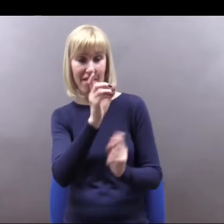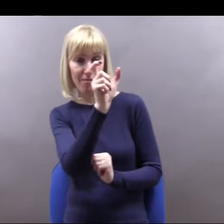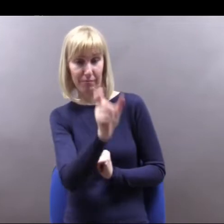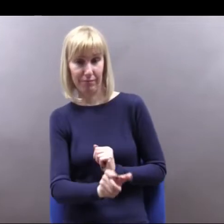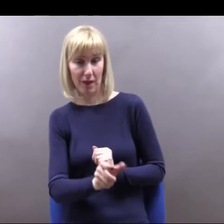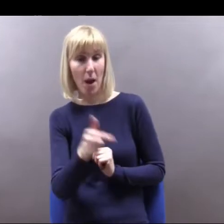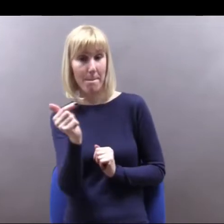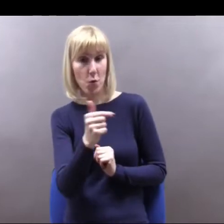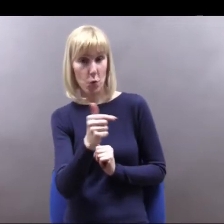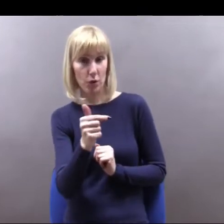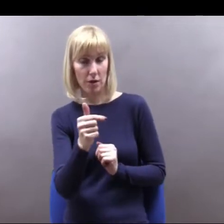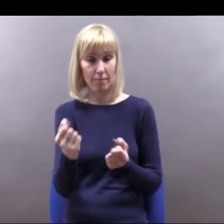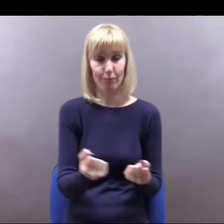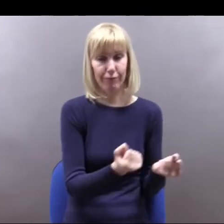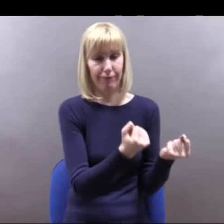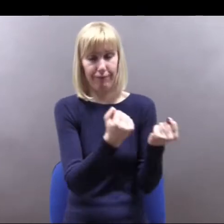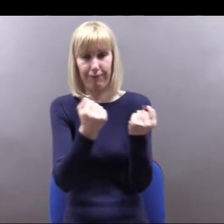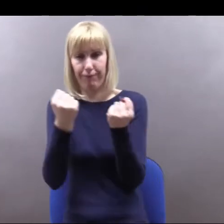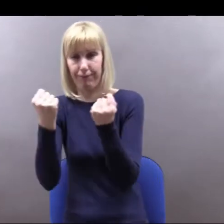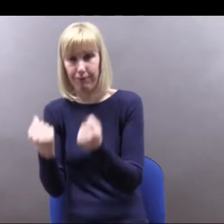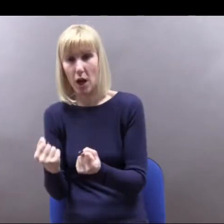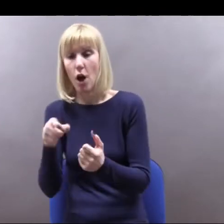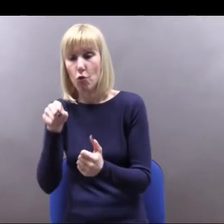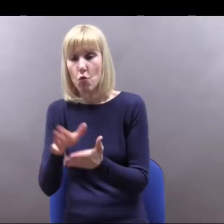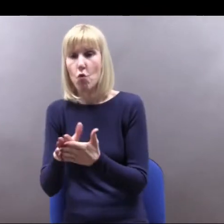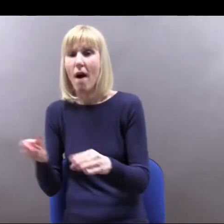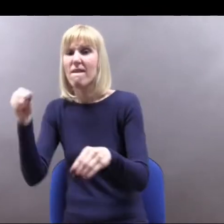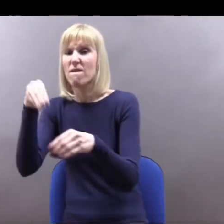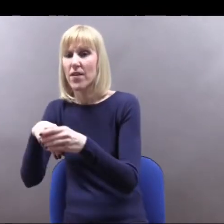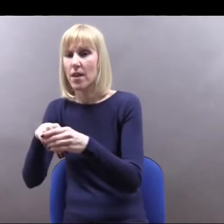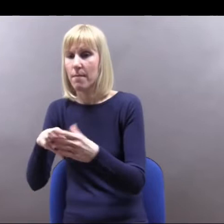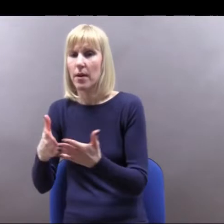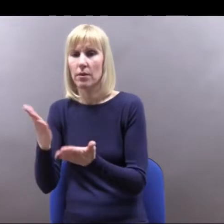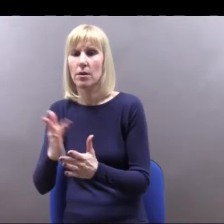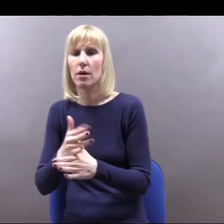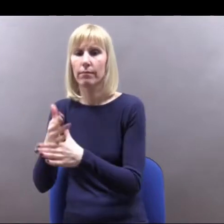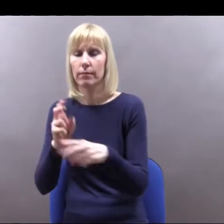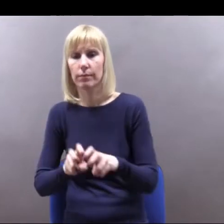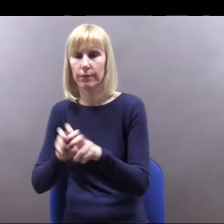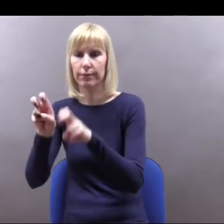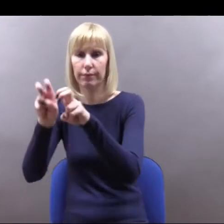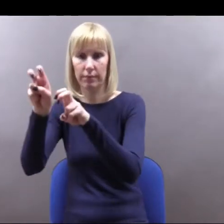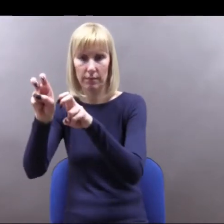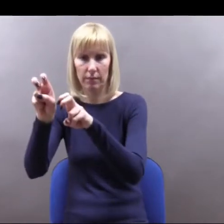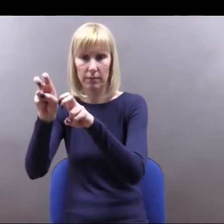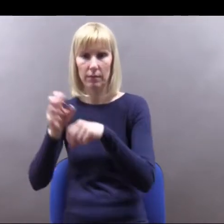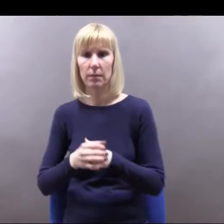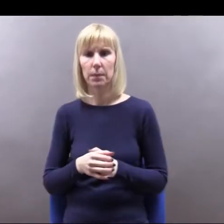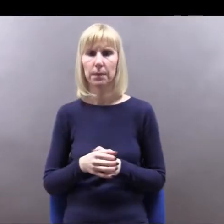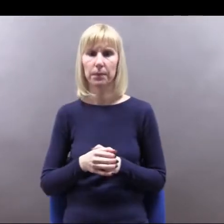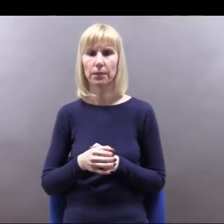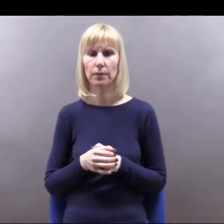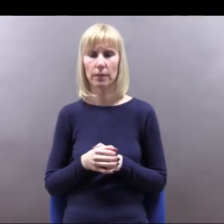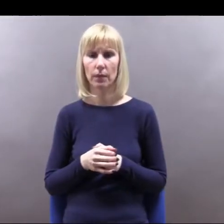przypadku, najpierw musi się przesiąść na wózek dedykowany do schodołazy. Trochę